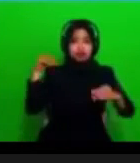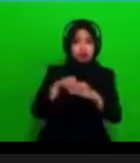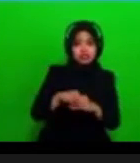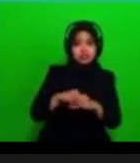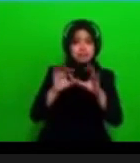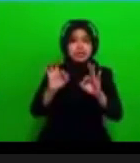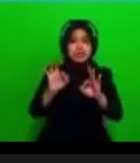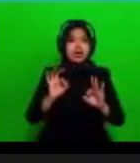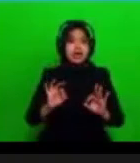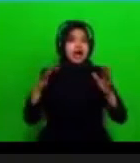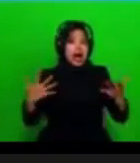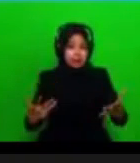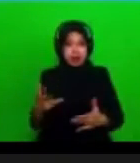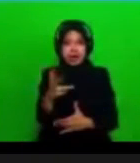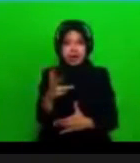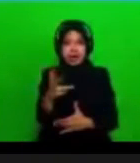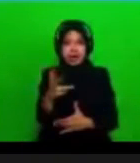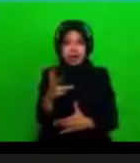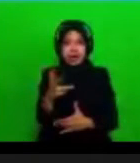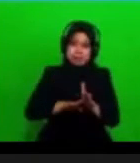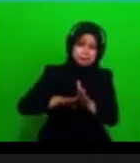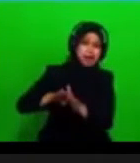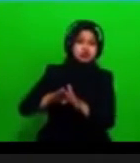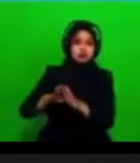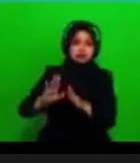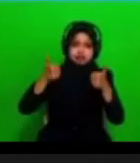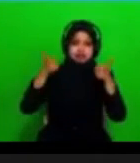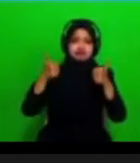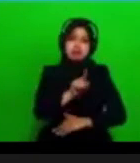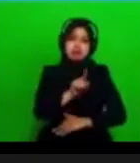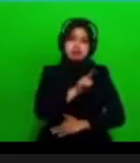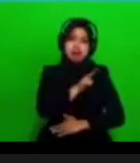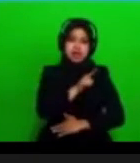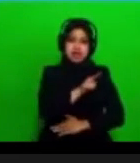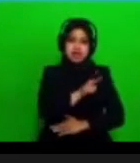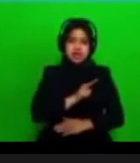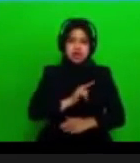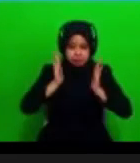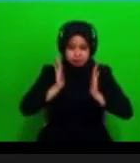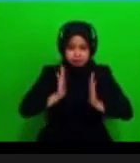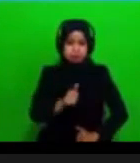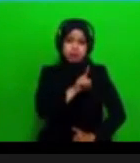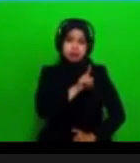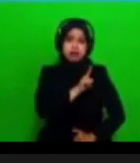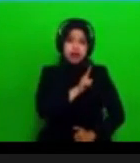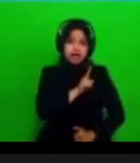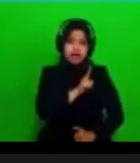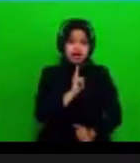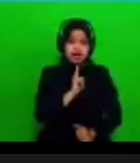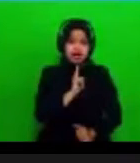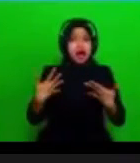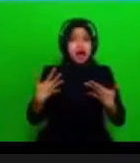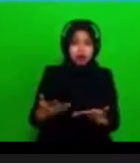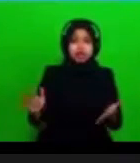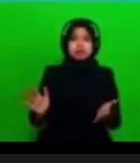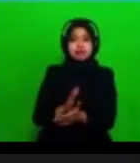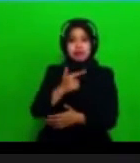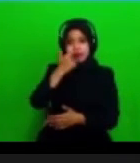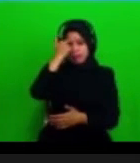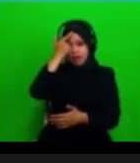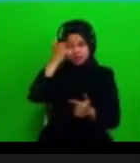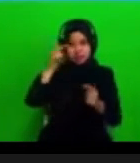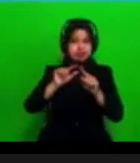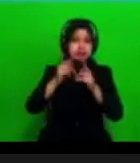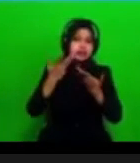Visi pendidikan Indonesia adalah mewujudkan Indonesia maju yang berdaulat, mandiri, dan berkepribadian melalui terciptanya